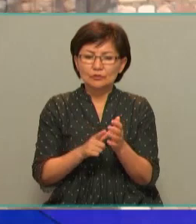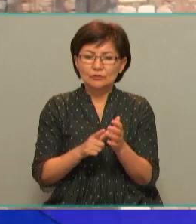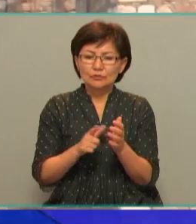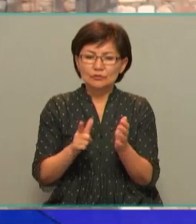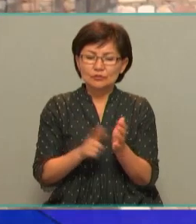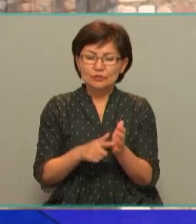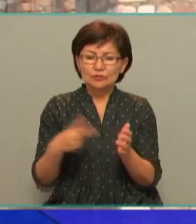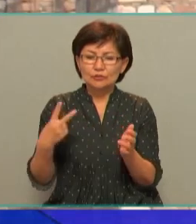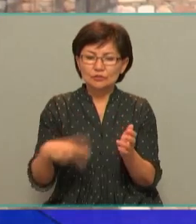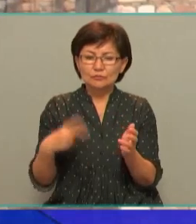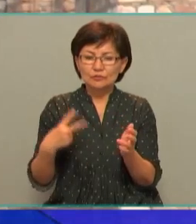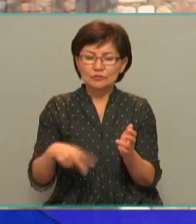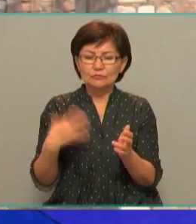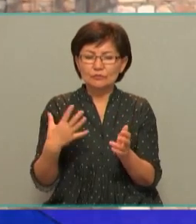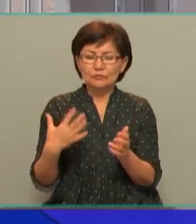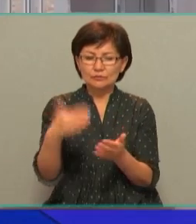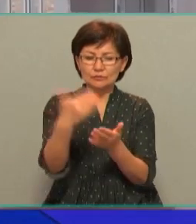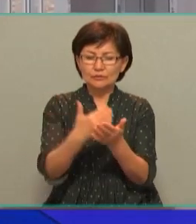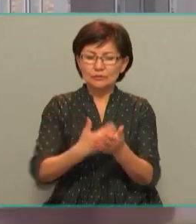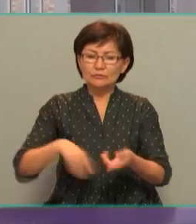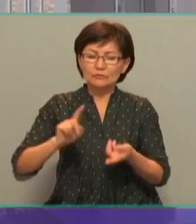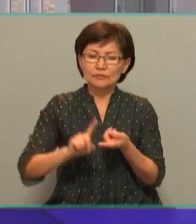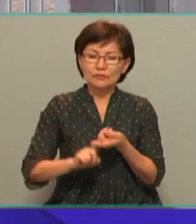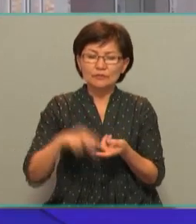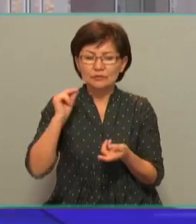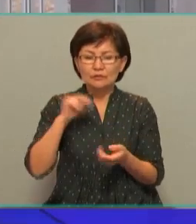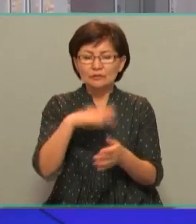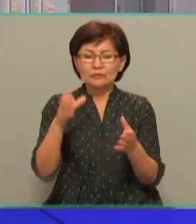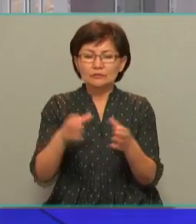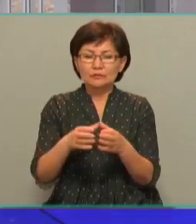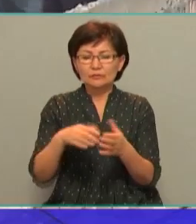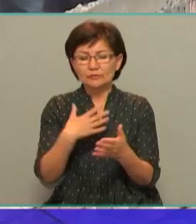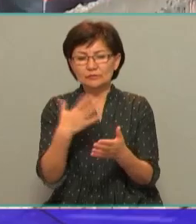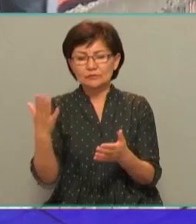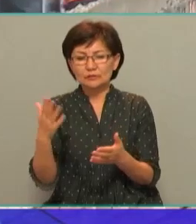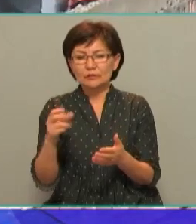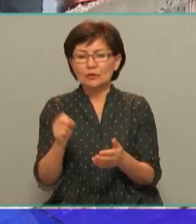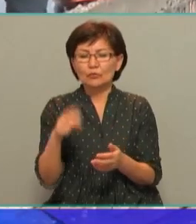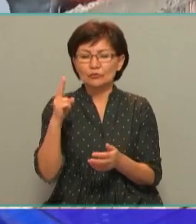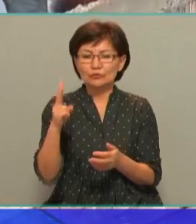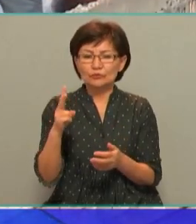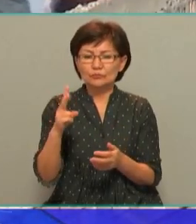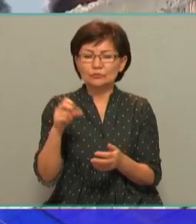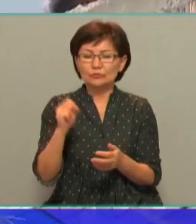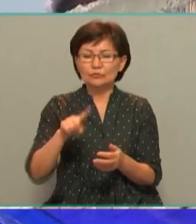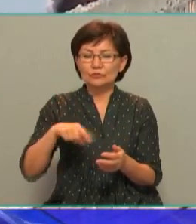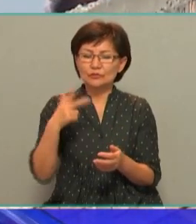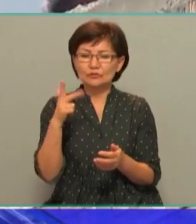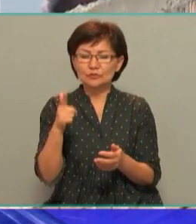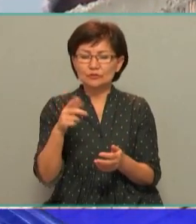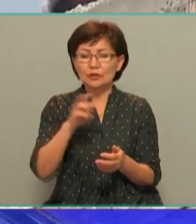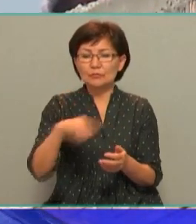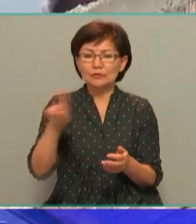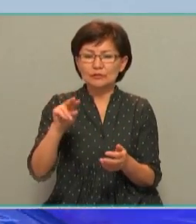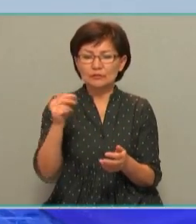7-20-25 бағдарламасы аясында Шымкент әлеуметтік кәсіпкерлік корпорациясы тарапынан 12,7 миллиард теңге қаралған. Аталған қаржы